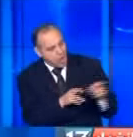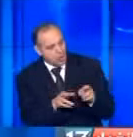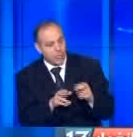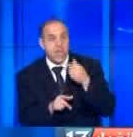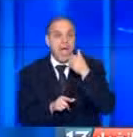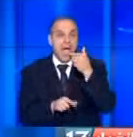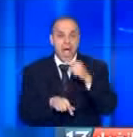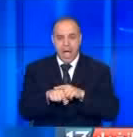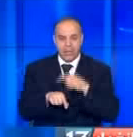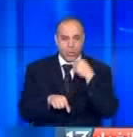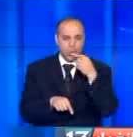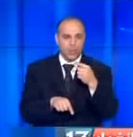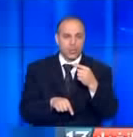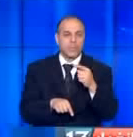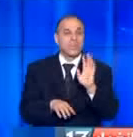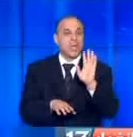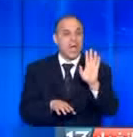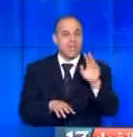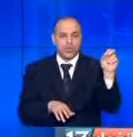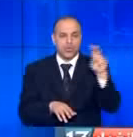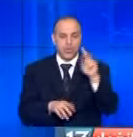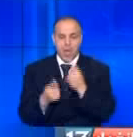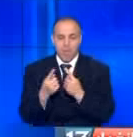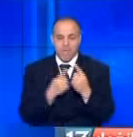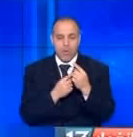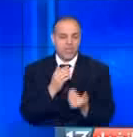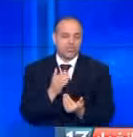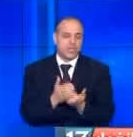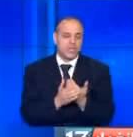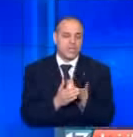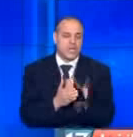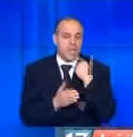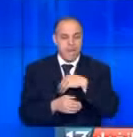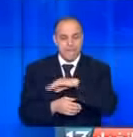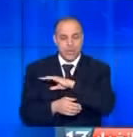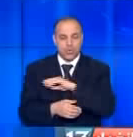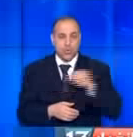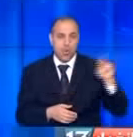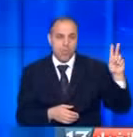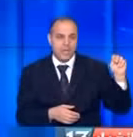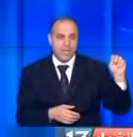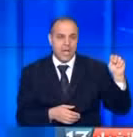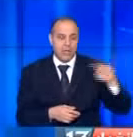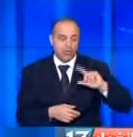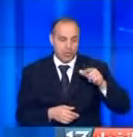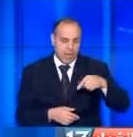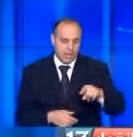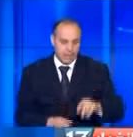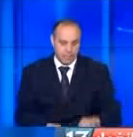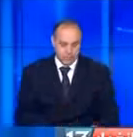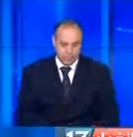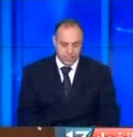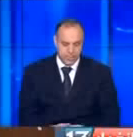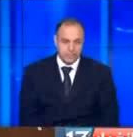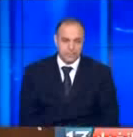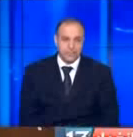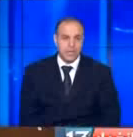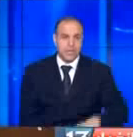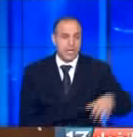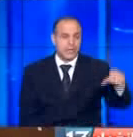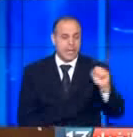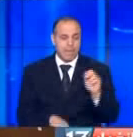إجراءها يوم 23 من مارس الجاري تحت إشراف المنظمة الأممية. وأوضح ديمستورا أن